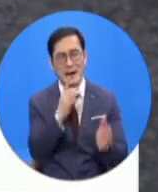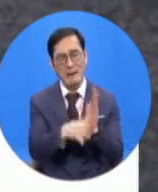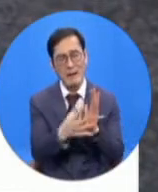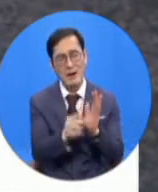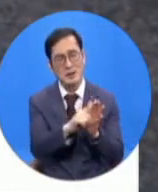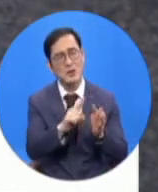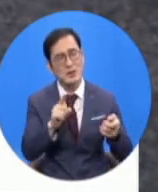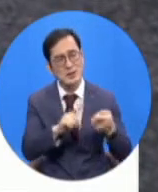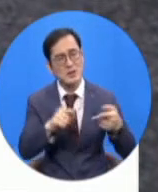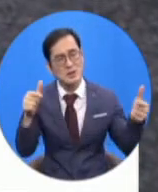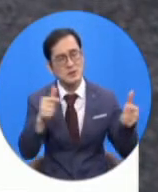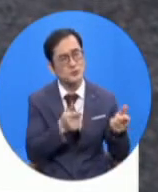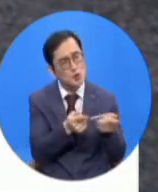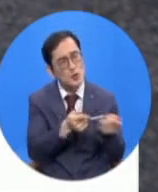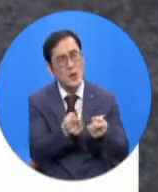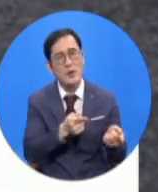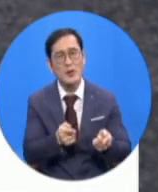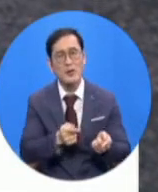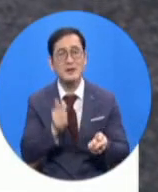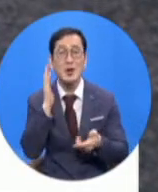이해가 되지 않는 그런 부분 입니다 근데